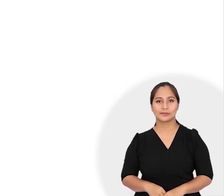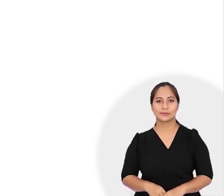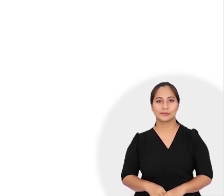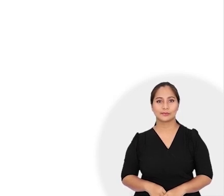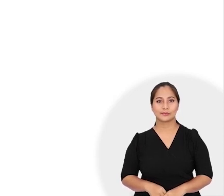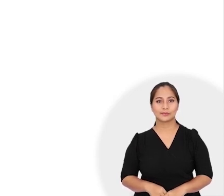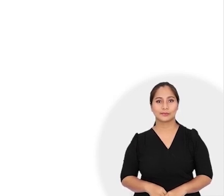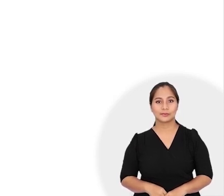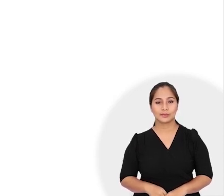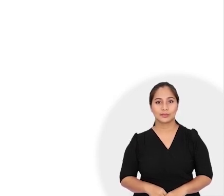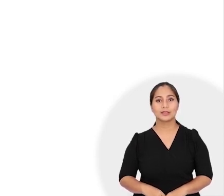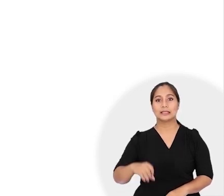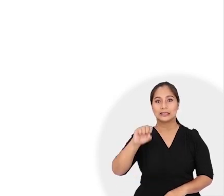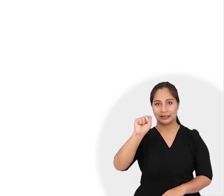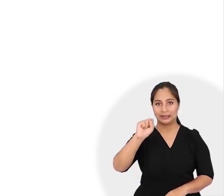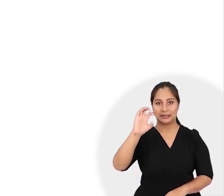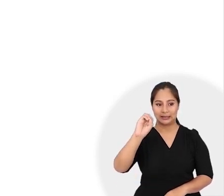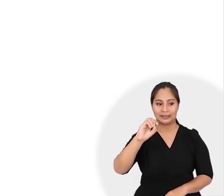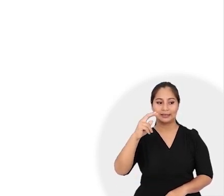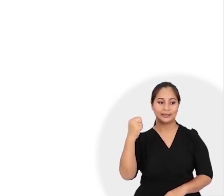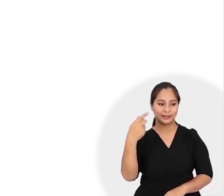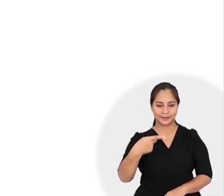พท์นี้สิง